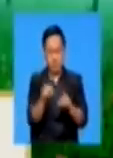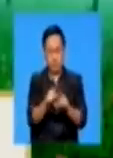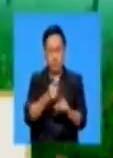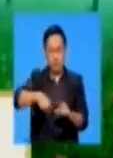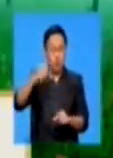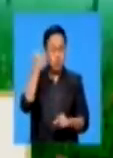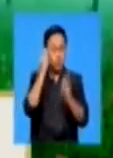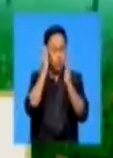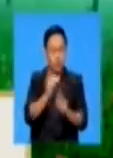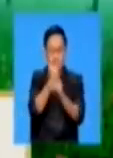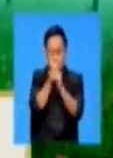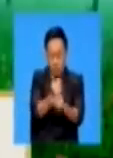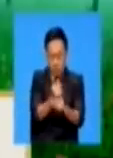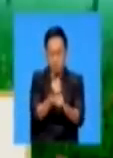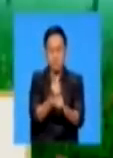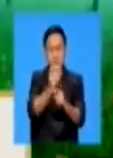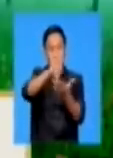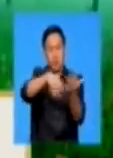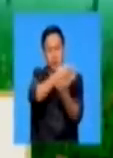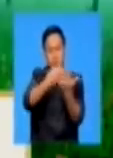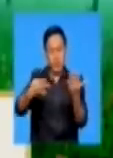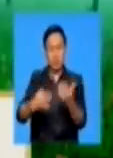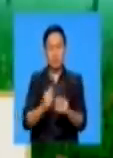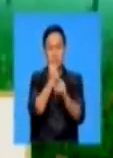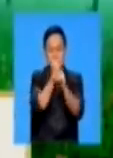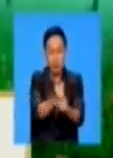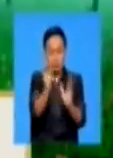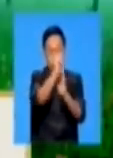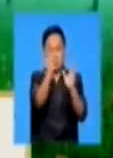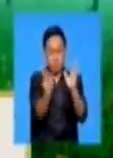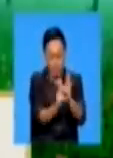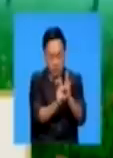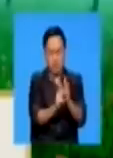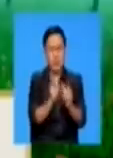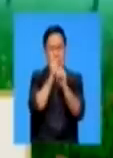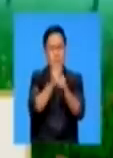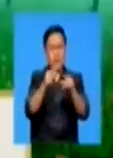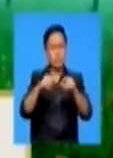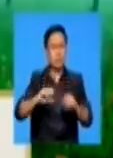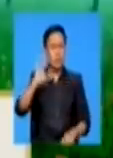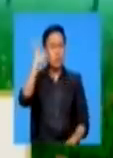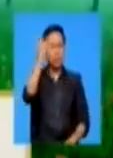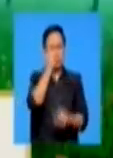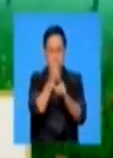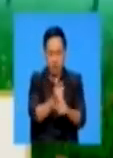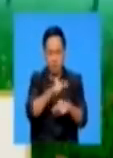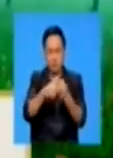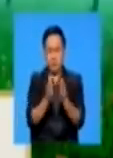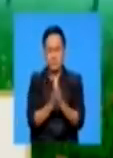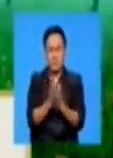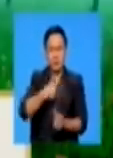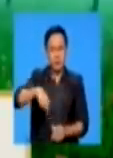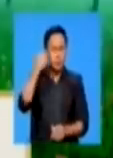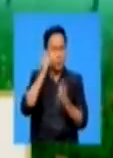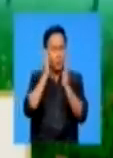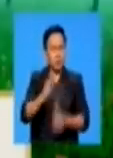นเนี้ยทำตามกรอบที่เราออกกฎหมายไปแล้วตามกติกาสากลนะแล้วก็จะไม่